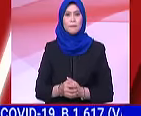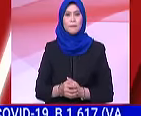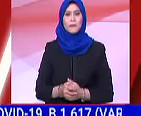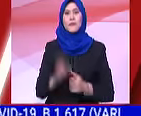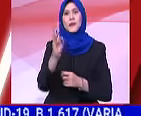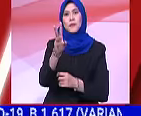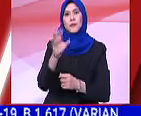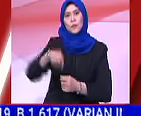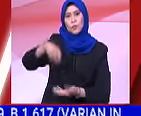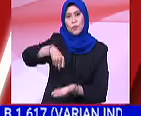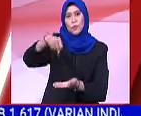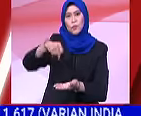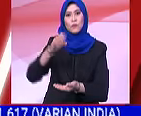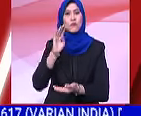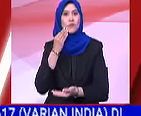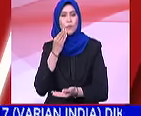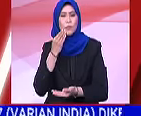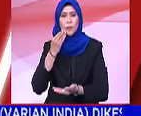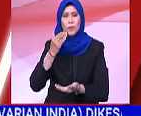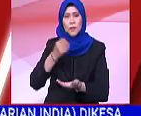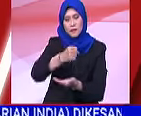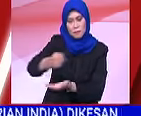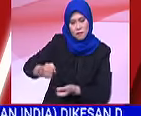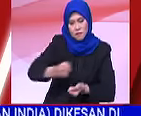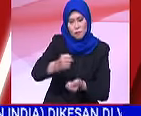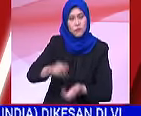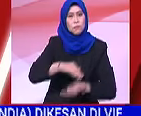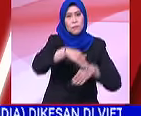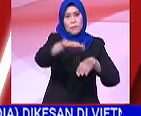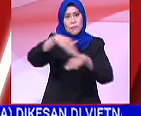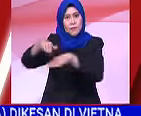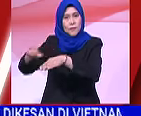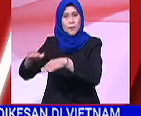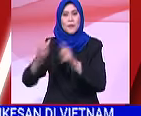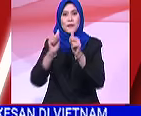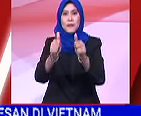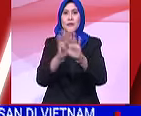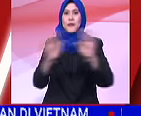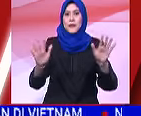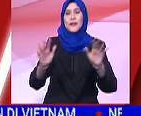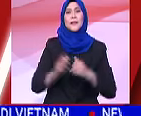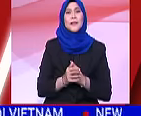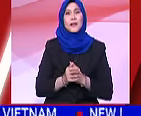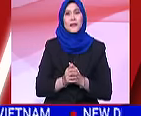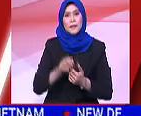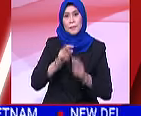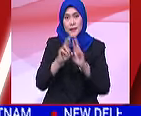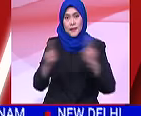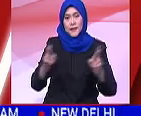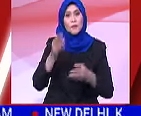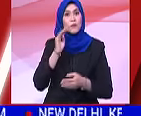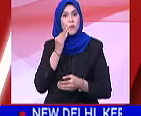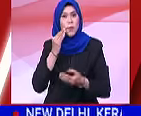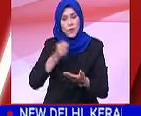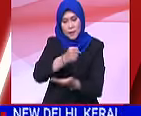Sebanyak 600 bungkus bubur lambuk diagihkan kepada masyarakat di Limbang termasuk petugas barisan hadapan. Penyediaan bubur lambuk itu